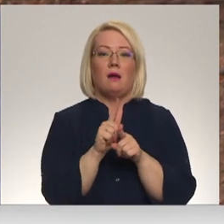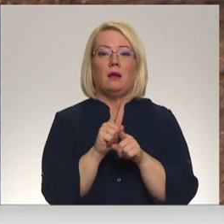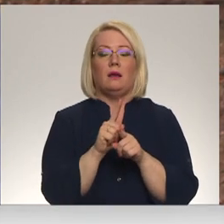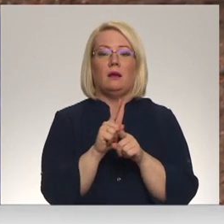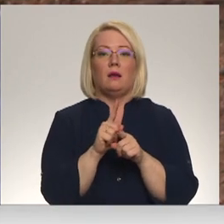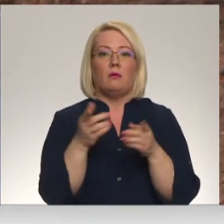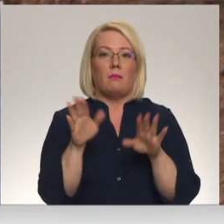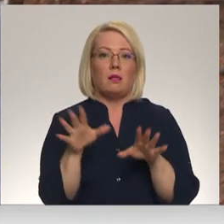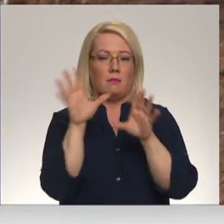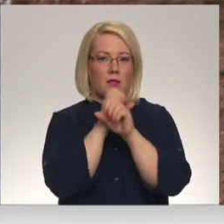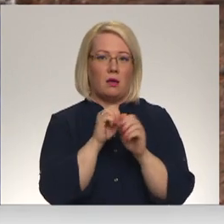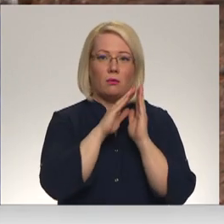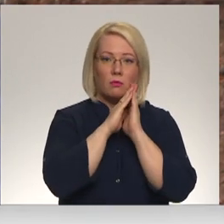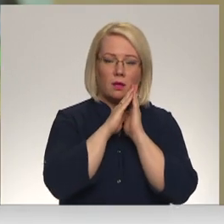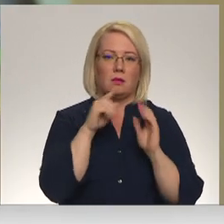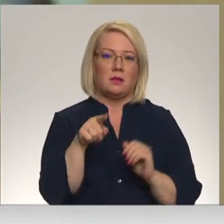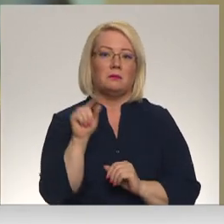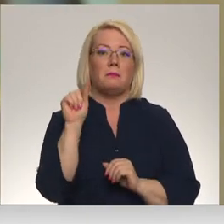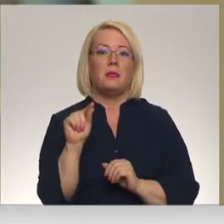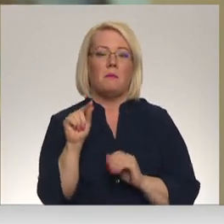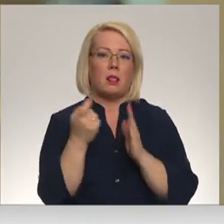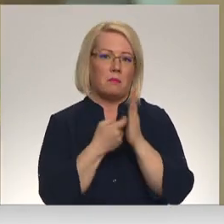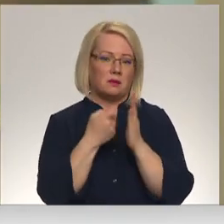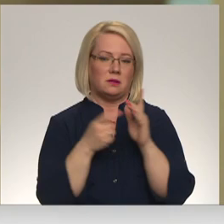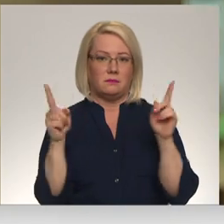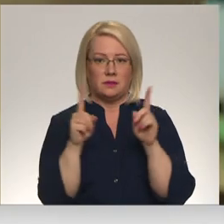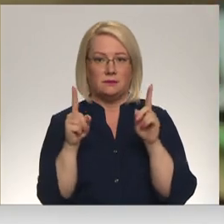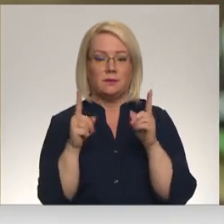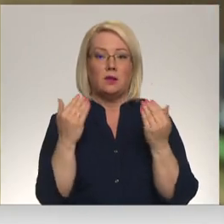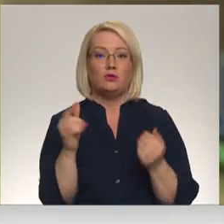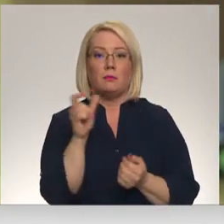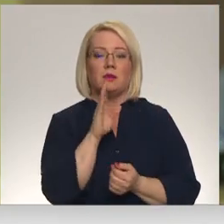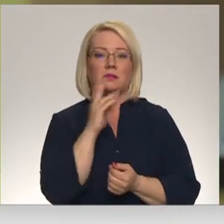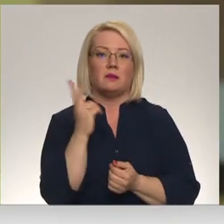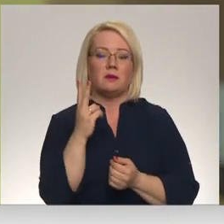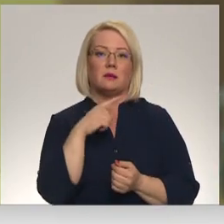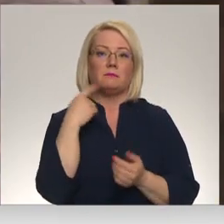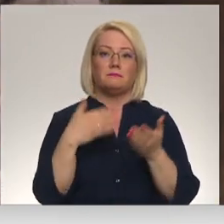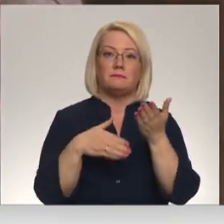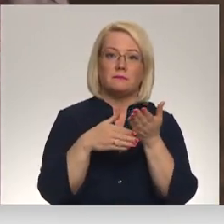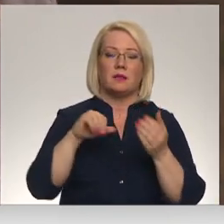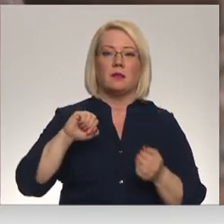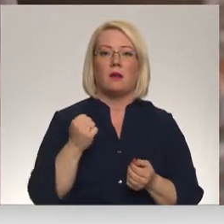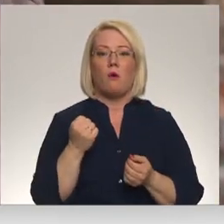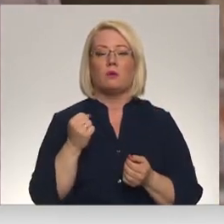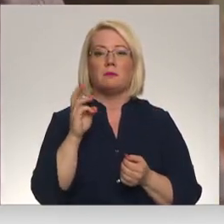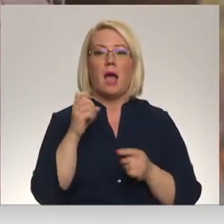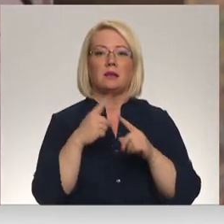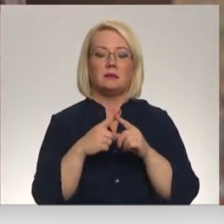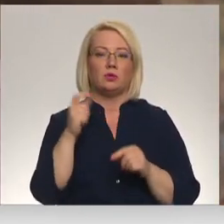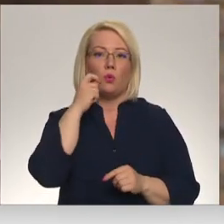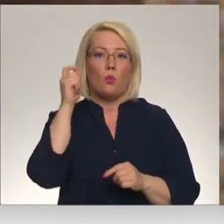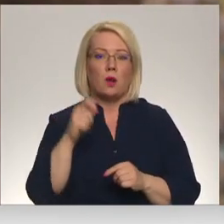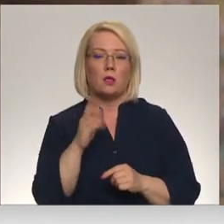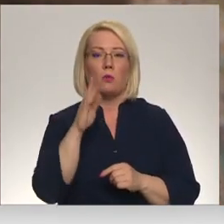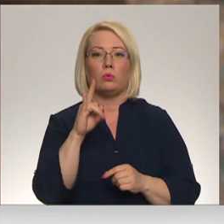kur palikt pa nakti. Tā kad tās minimālās prasības ir. Šobrīd sievietes cenšas palīdzēt draugam Maksimam, kas atrodas Ukrainā